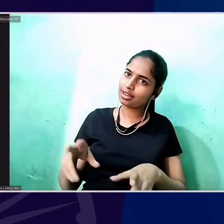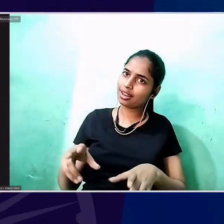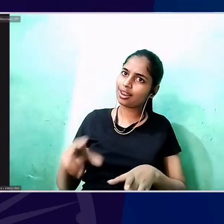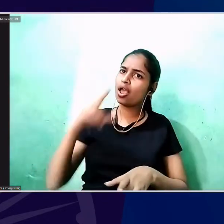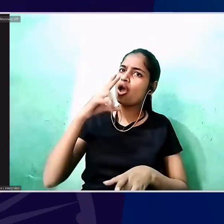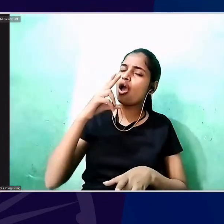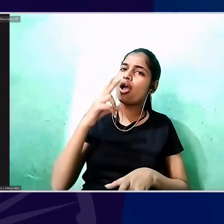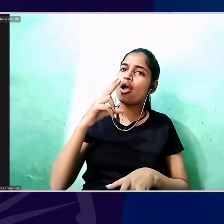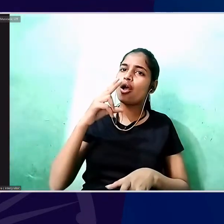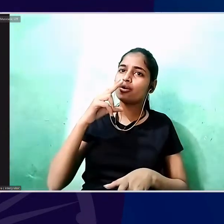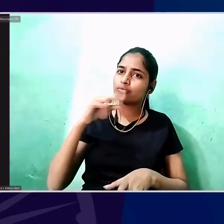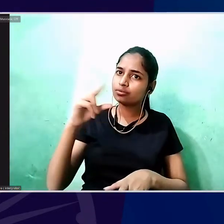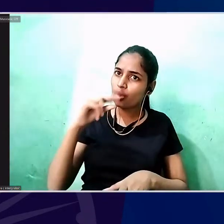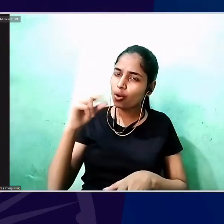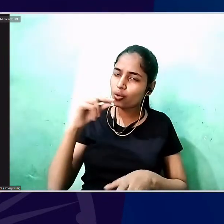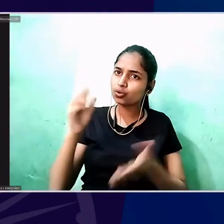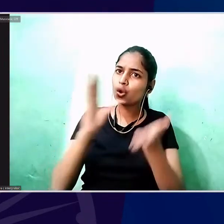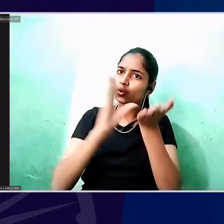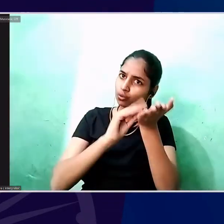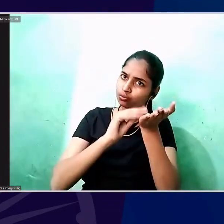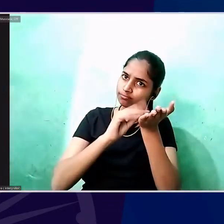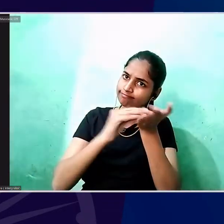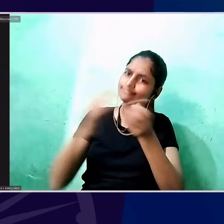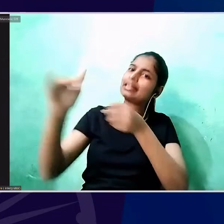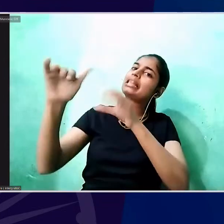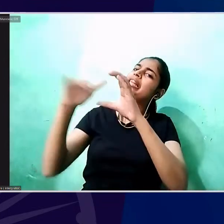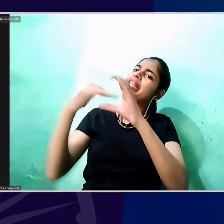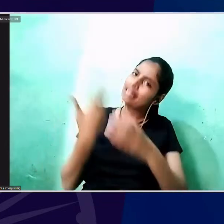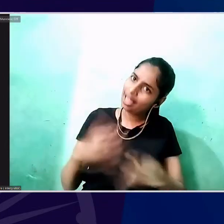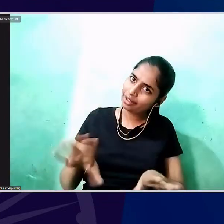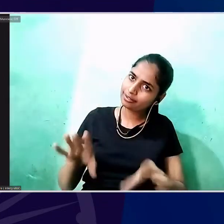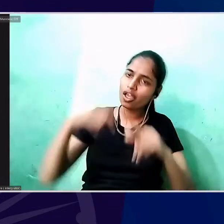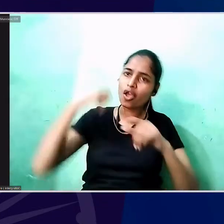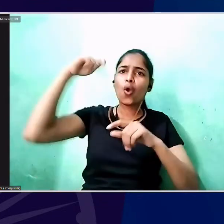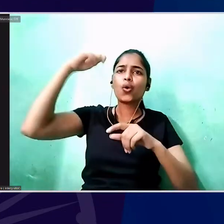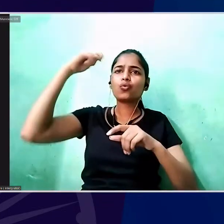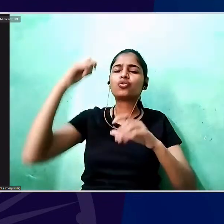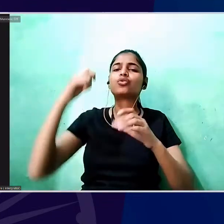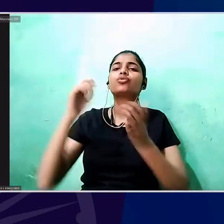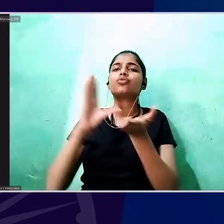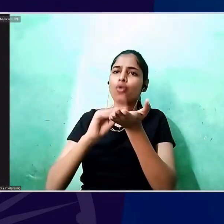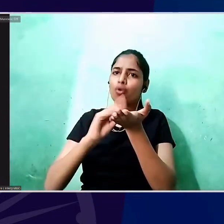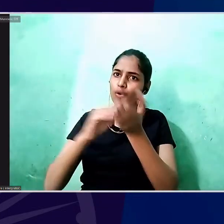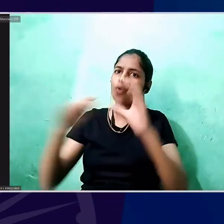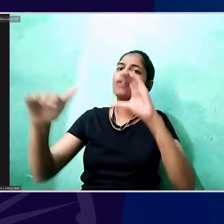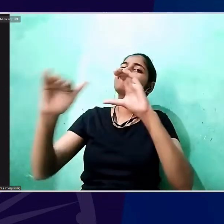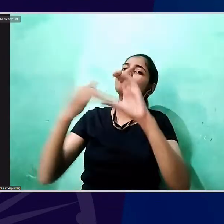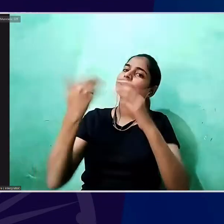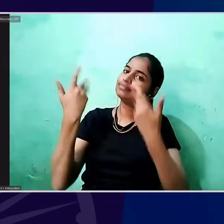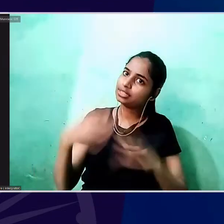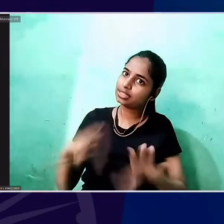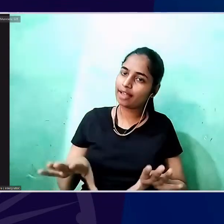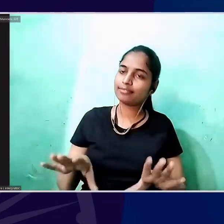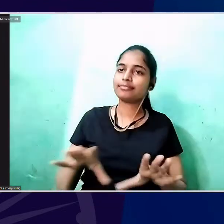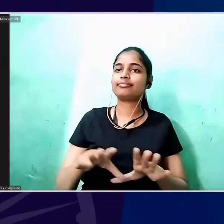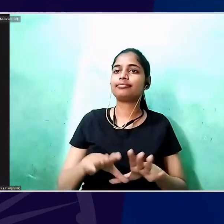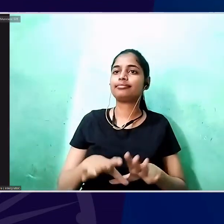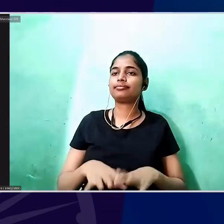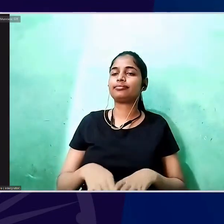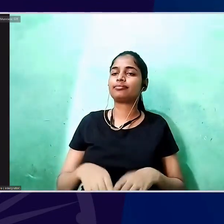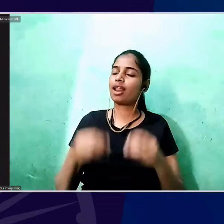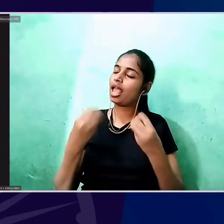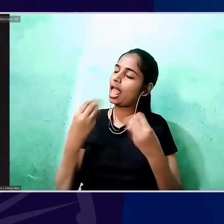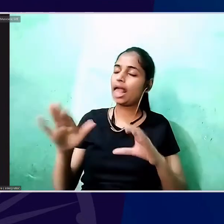और हमने तरीका भी बताया. तो मैम आप यहाँ आए, आपने बहुत अच्छे से इस सेशन को बताया. थैंक यू सो वेरी मच